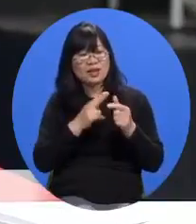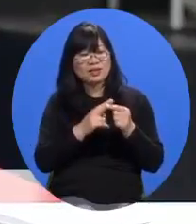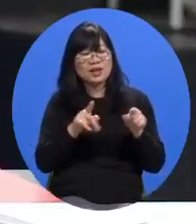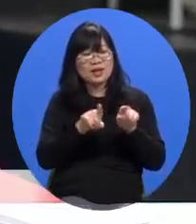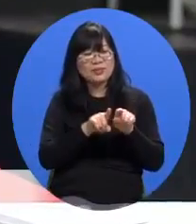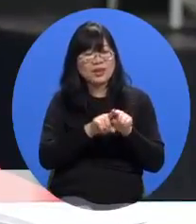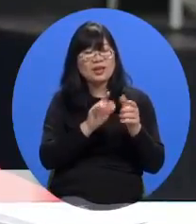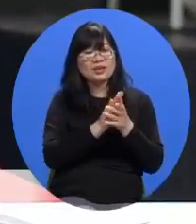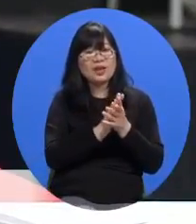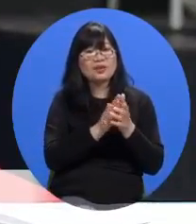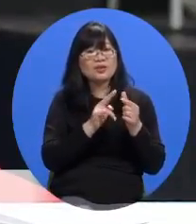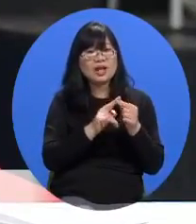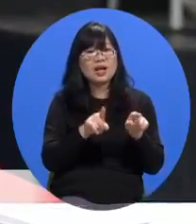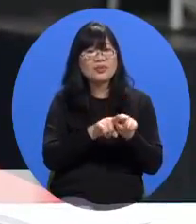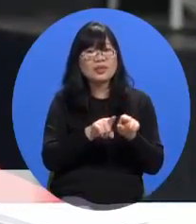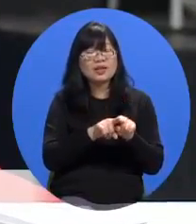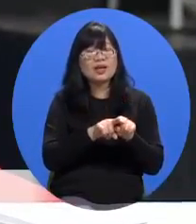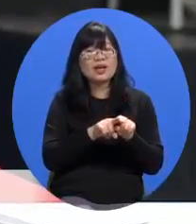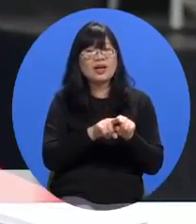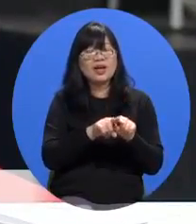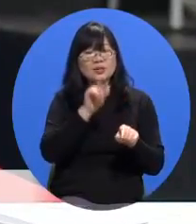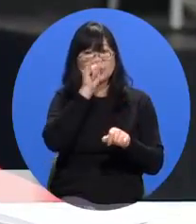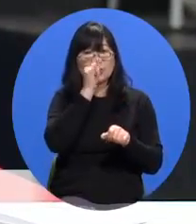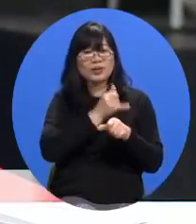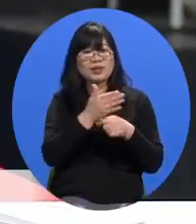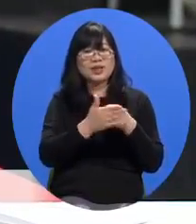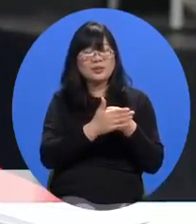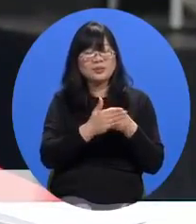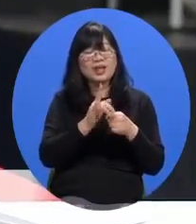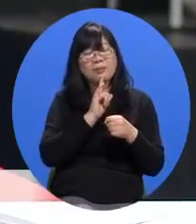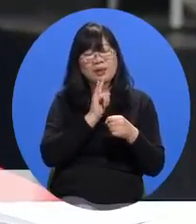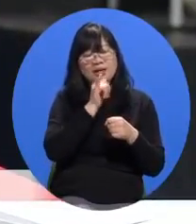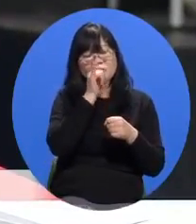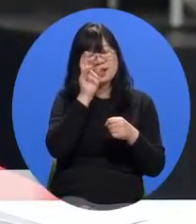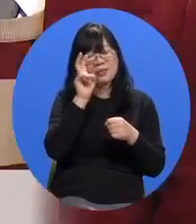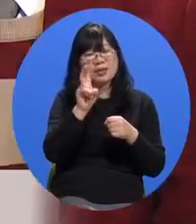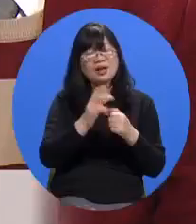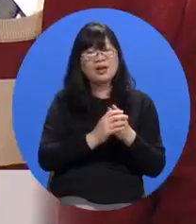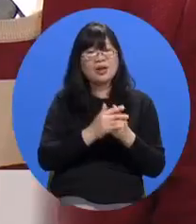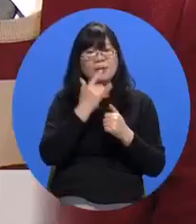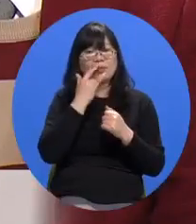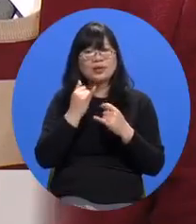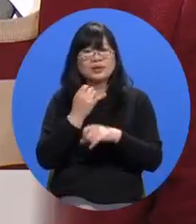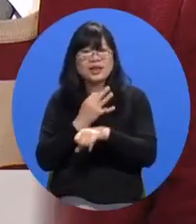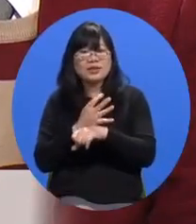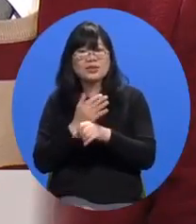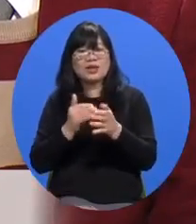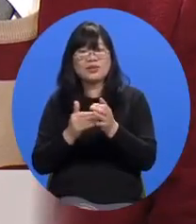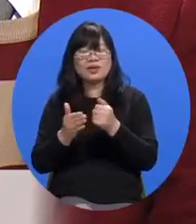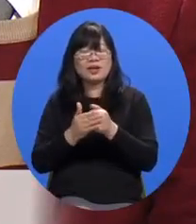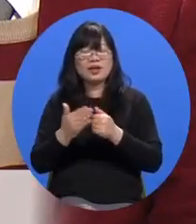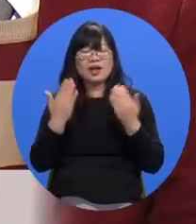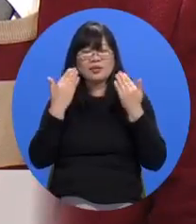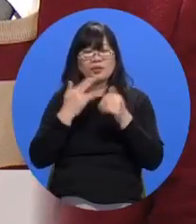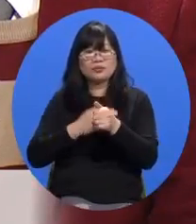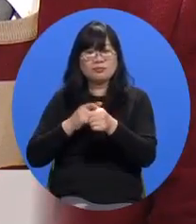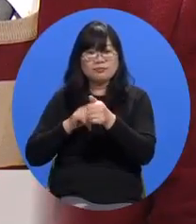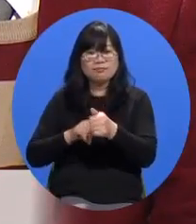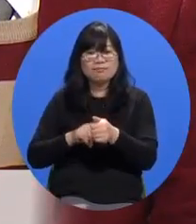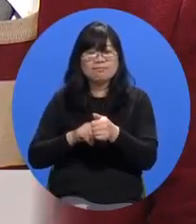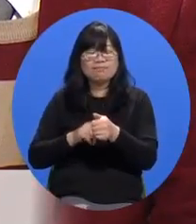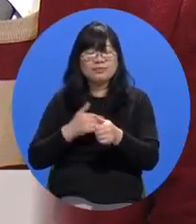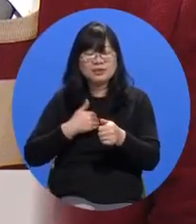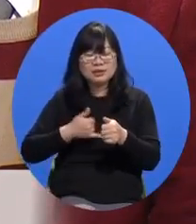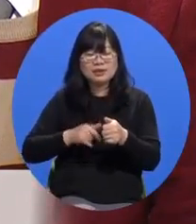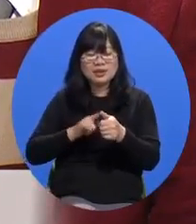또 친구들하고 지내는 게 좋으니까 그런 이야기를 할 거 아니에요. 네. 그러니까 학부모들은 단순해요. 학교에 선생님이